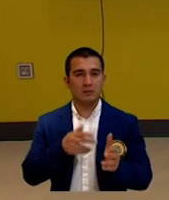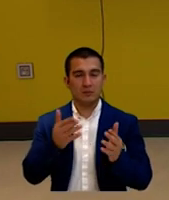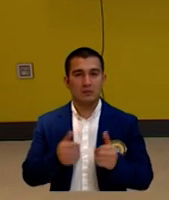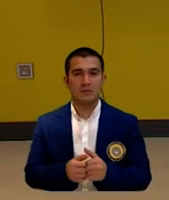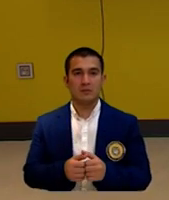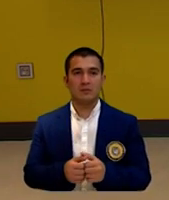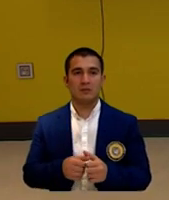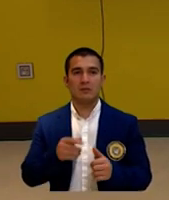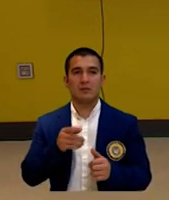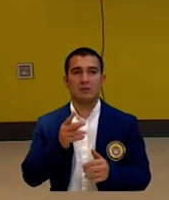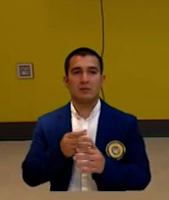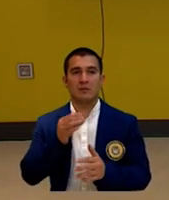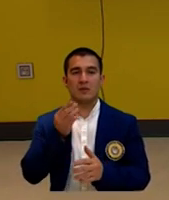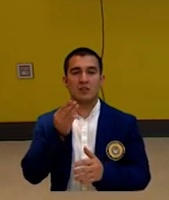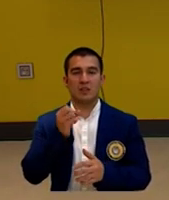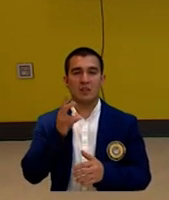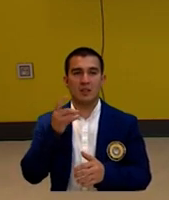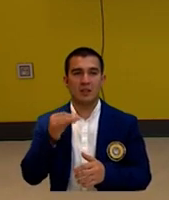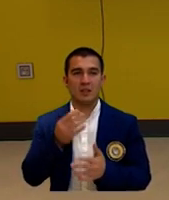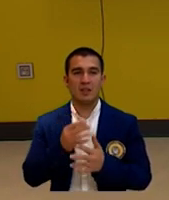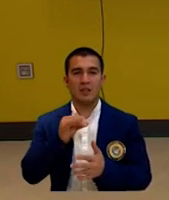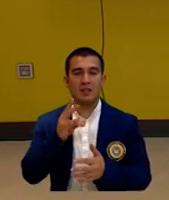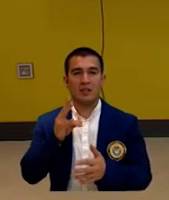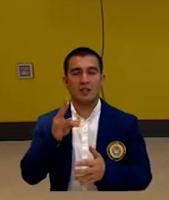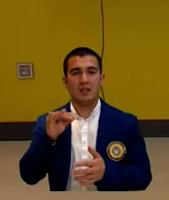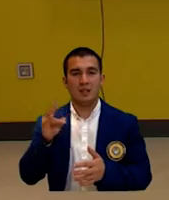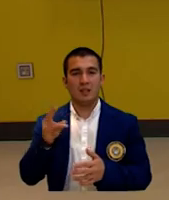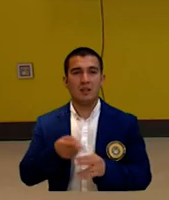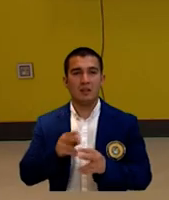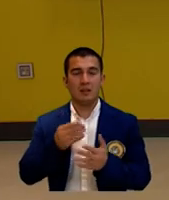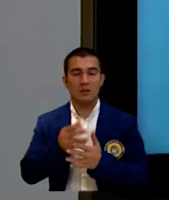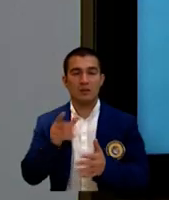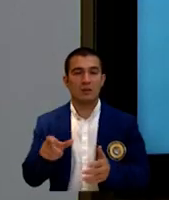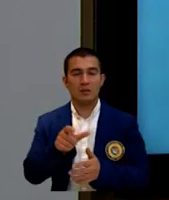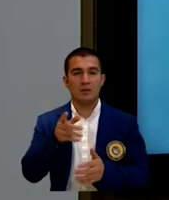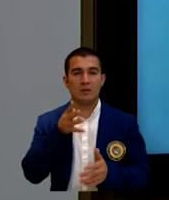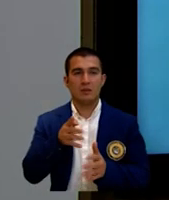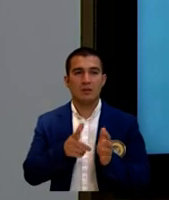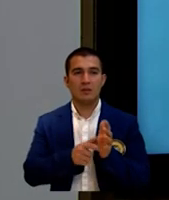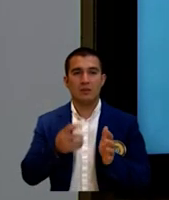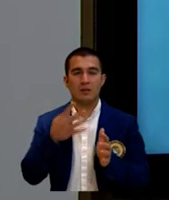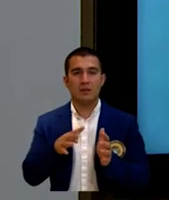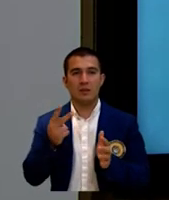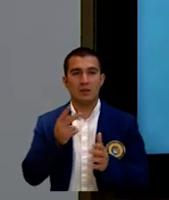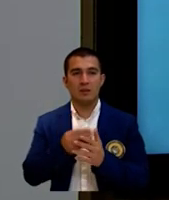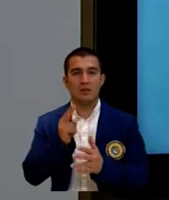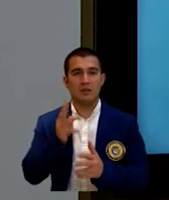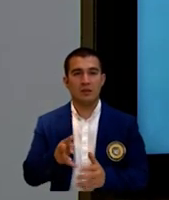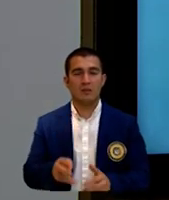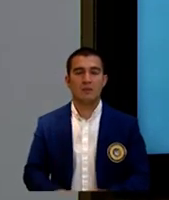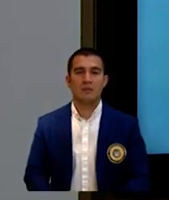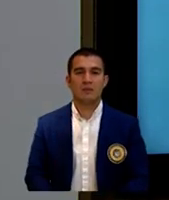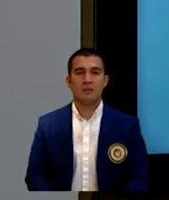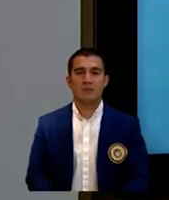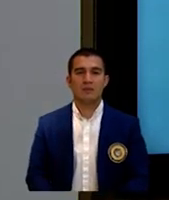yo'nalishi Inin va Shanghai shaharlari oralig'ida ekan. Uning uzunligi 4742 kilometr.